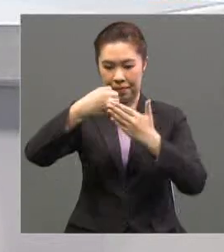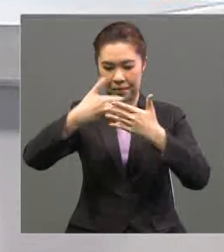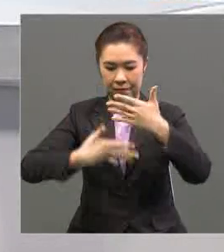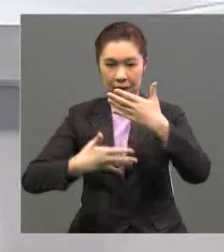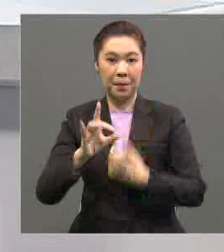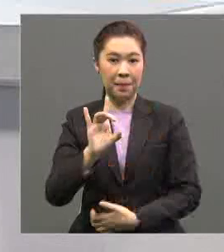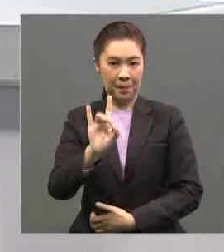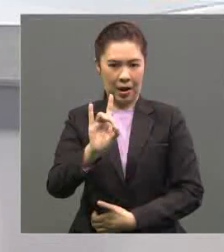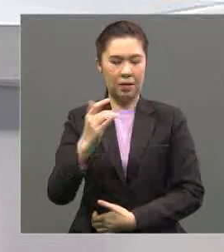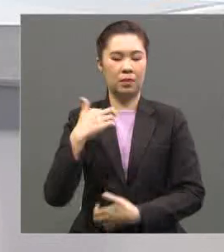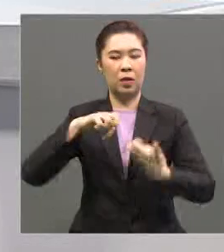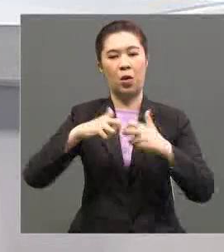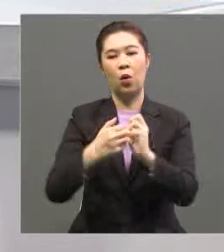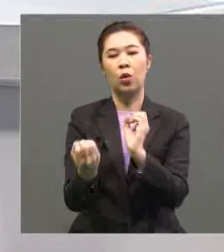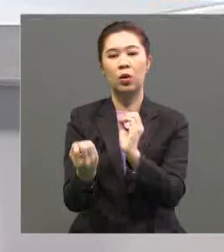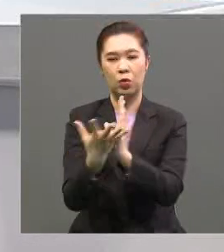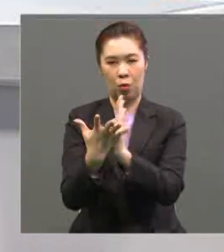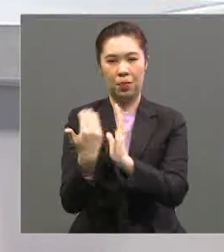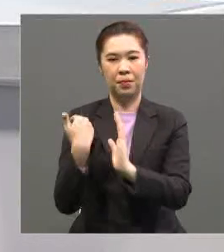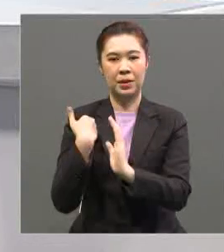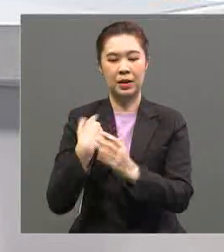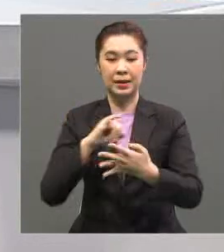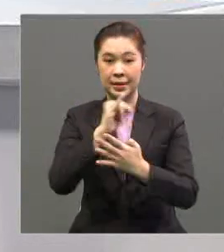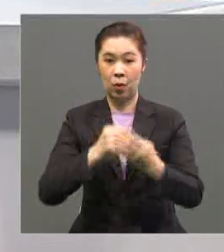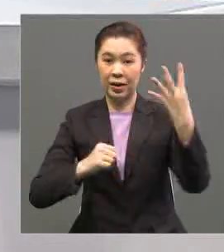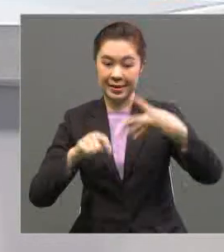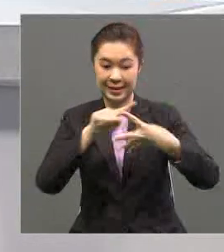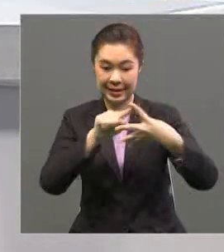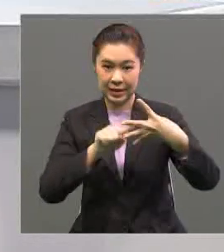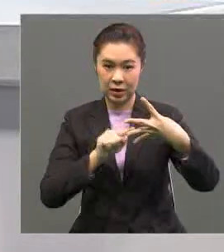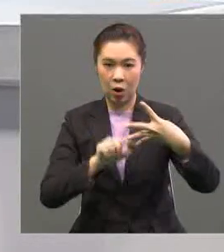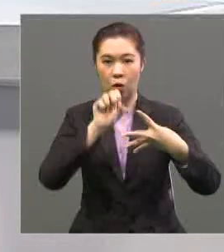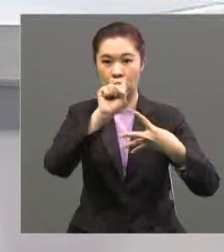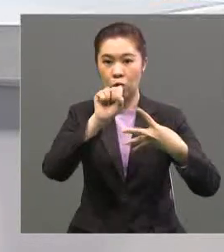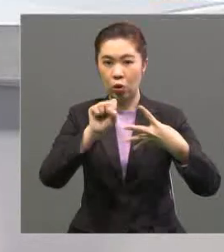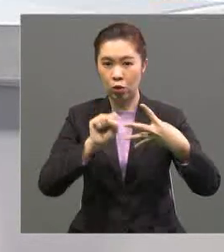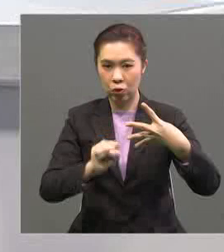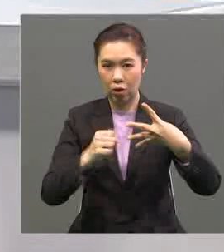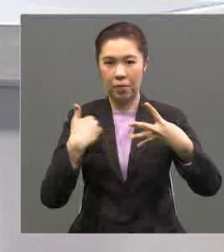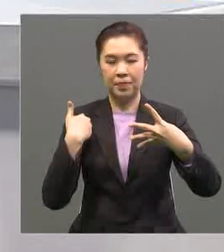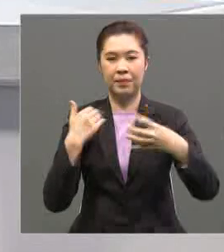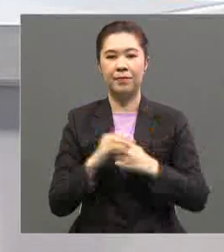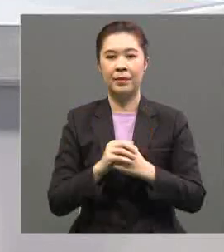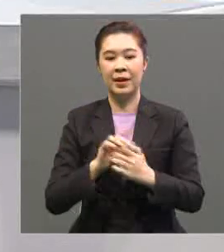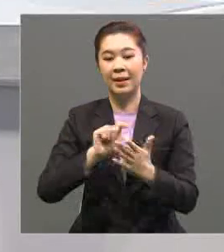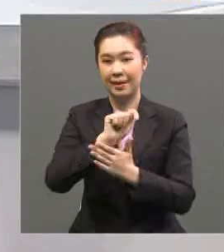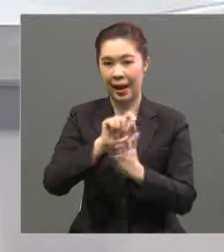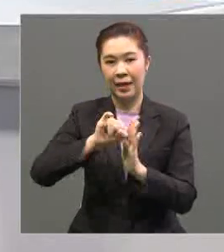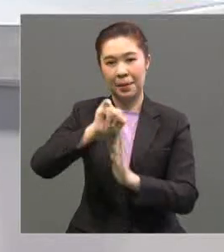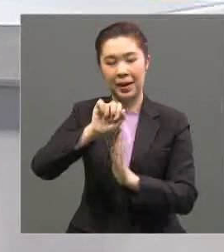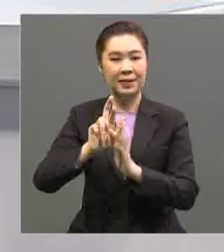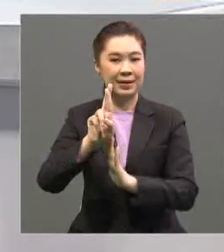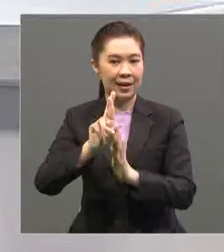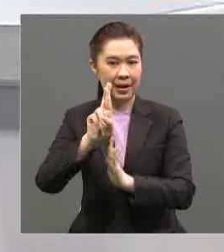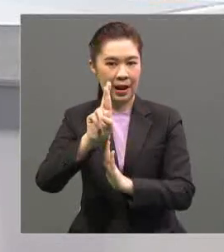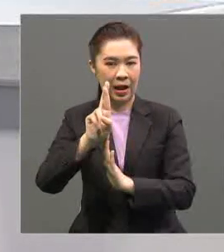ผู้ชมครับที่ได้รับผลกระทบก็คือว่าจะมี4จังหวัดที่ส.ส.ต้องลดลง4จังหวัดก็คือตากเชียงใหม่เชียงร